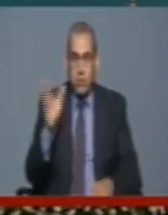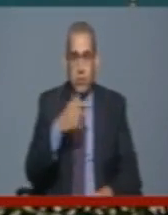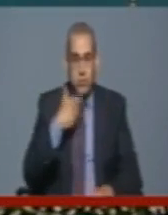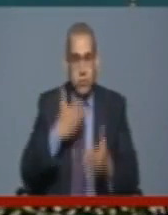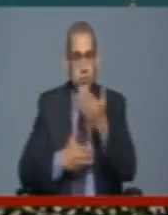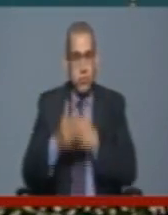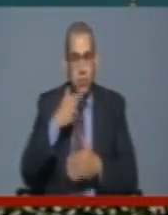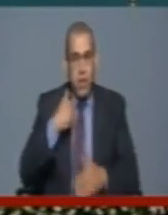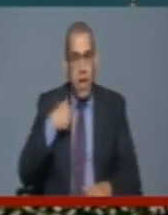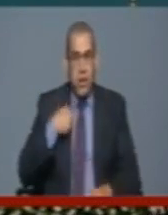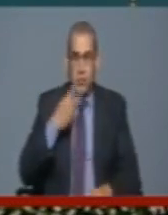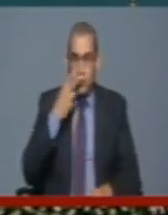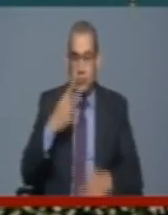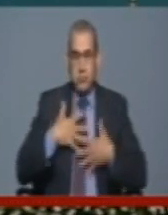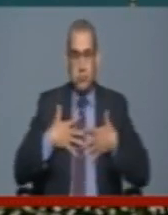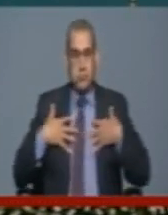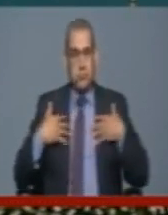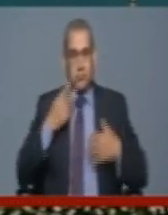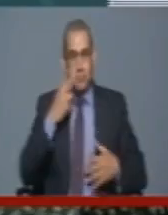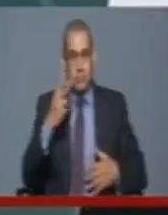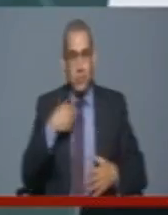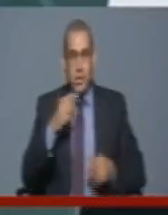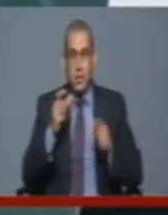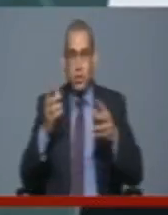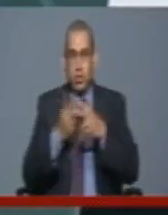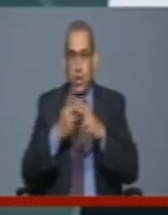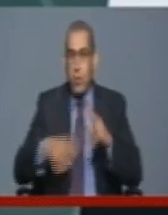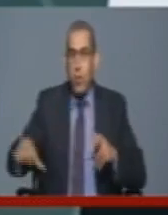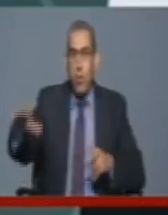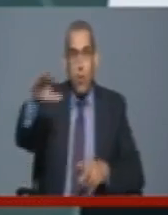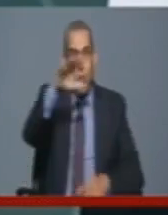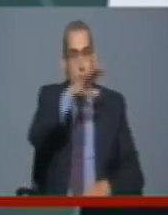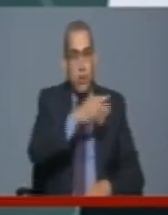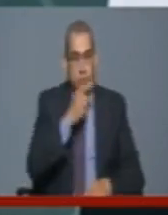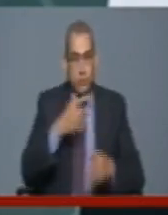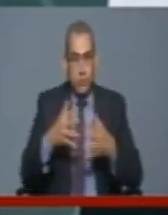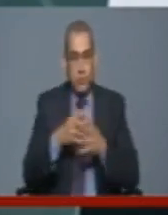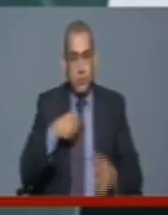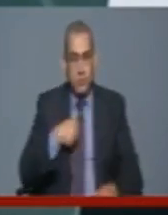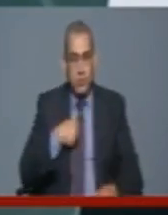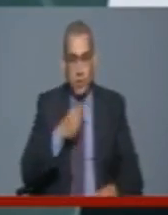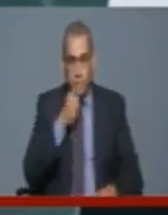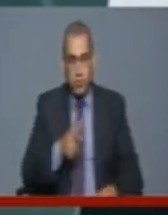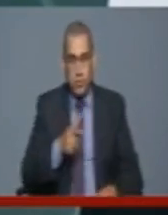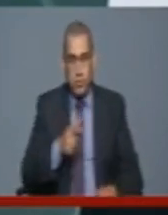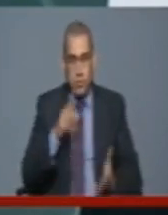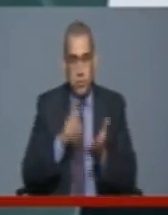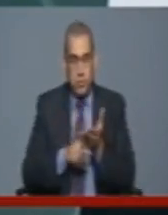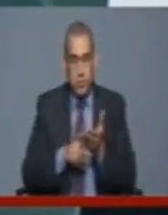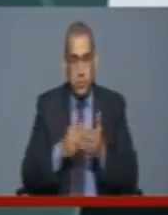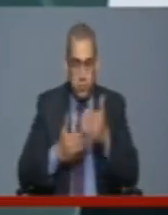وأنا أرى الأمل في جمعنا هذا، ونحن نسوغ للمستقبل